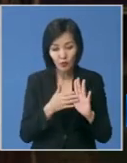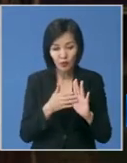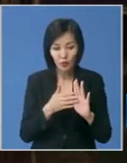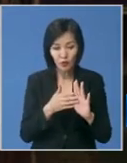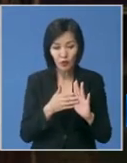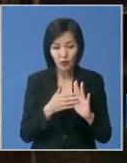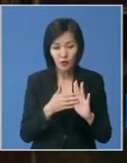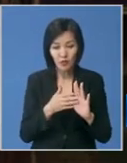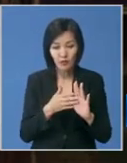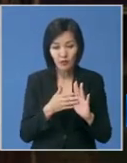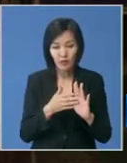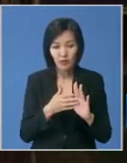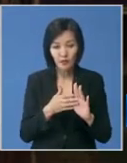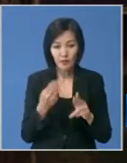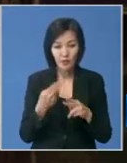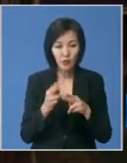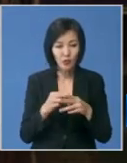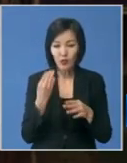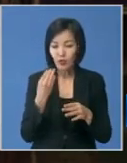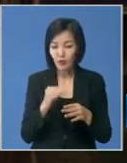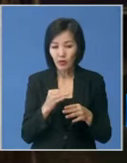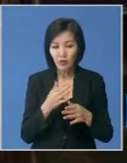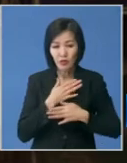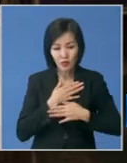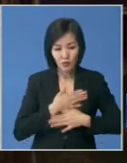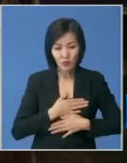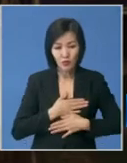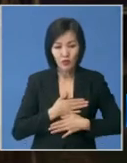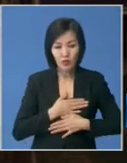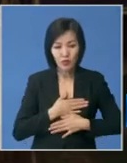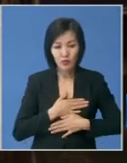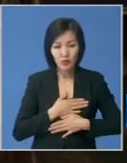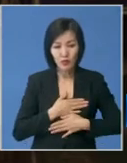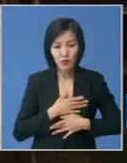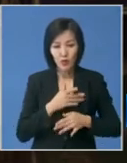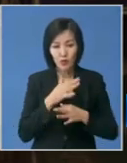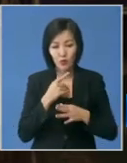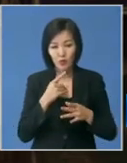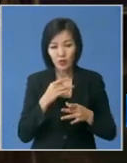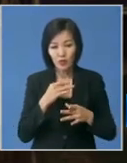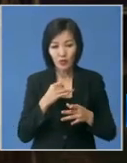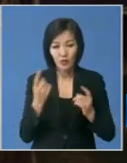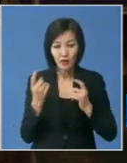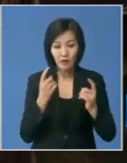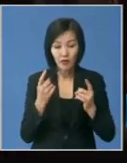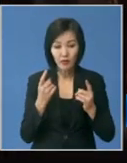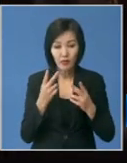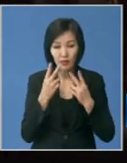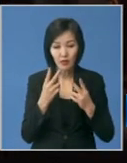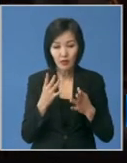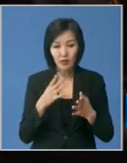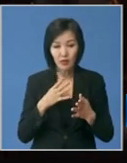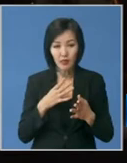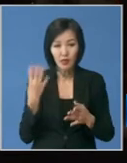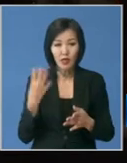көрдік. Өте тамаша болды, көңілімізден шықты, көптеген мағлұматтар алдық. Көп-көп рахмет.